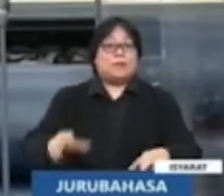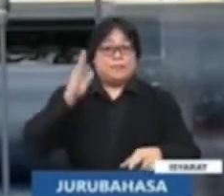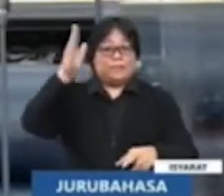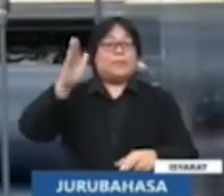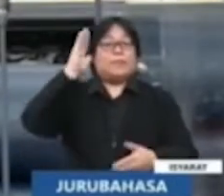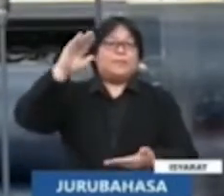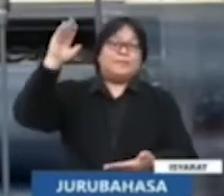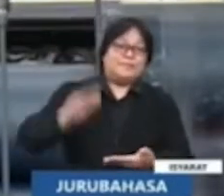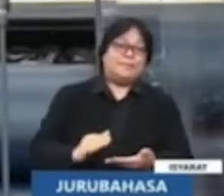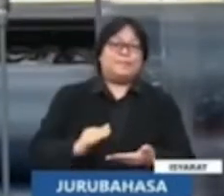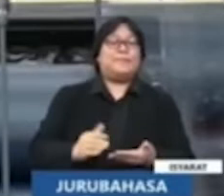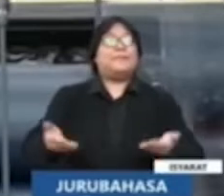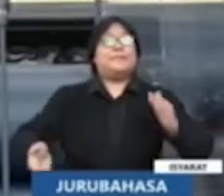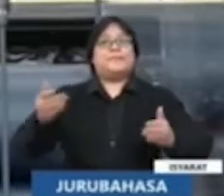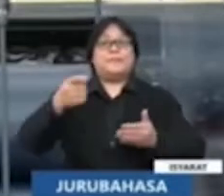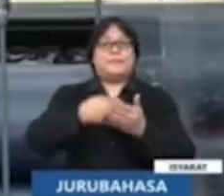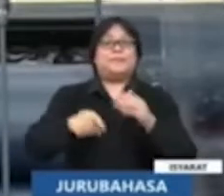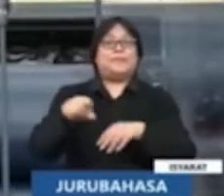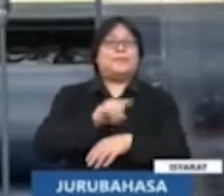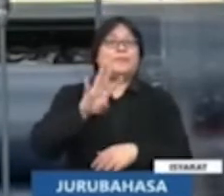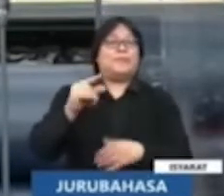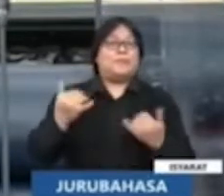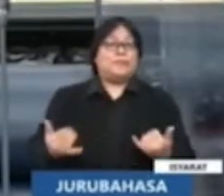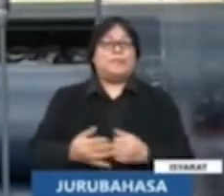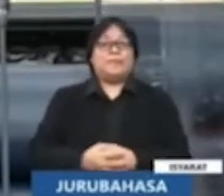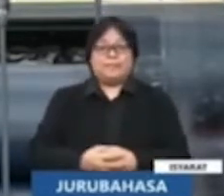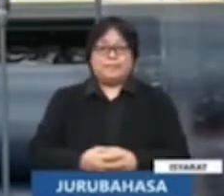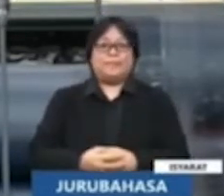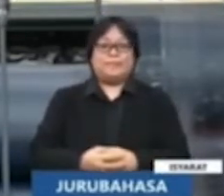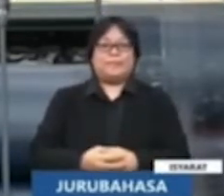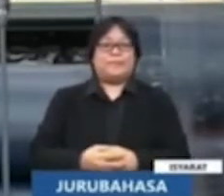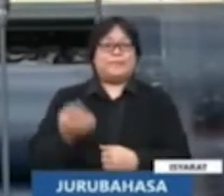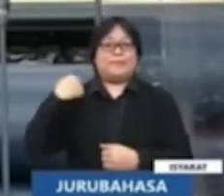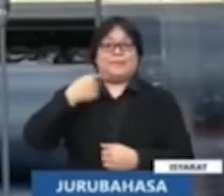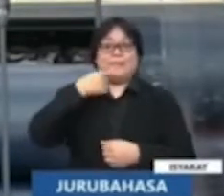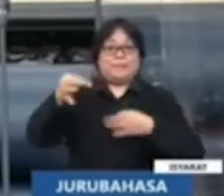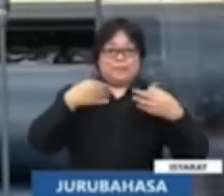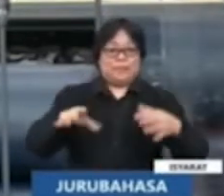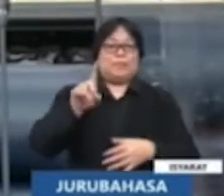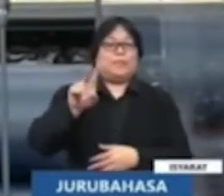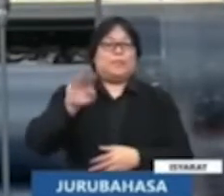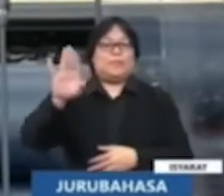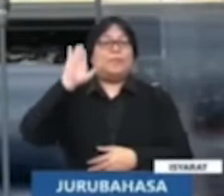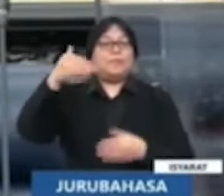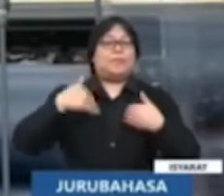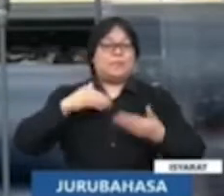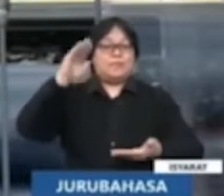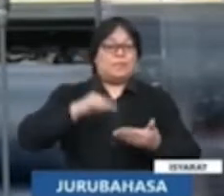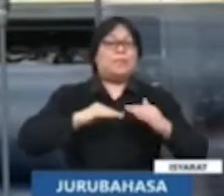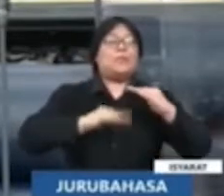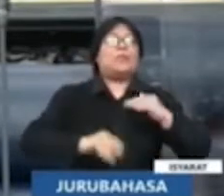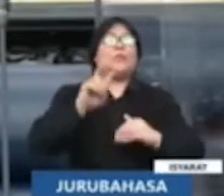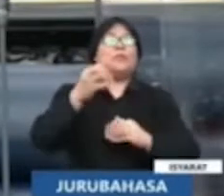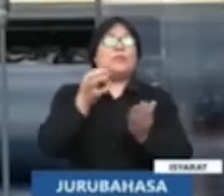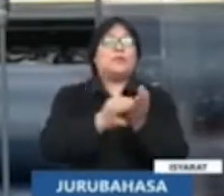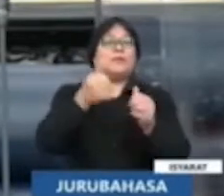masa hadapan dijangka jauh lebih rendah berbanding kos penggunaan 4G sekarang. Seperti yang telah saya nyatakan tadi, DNB akan mengenakan charge kurang dari 20 sen